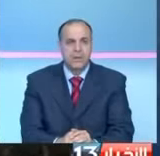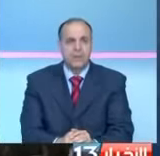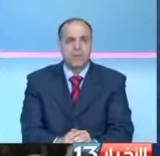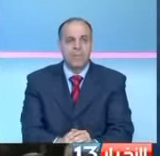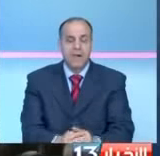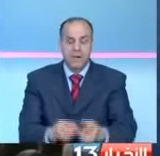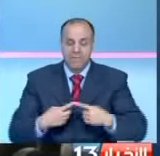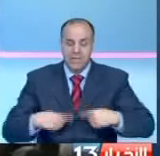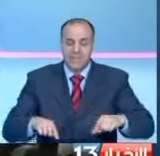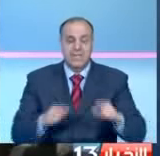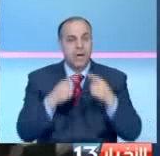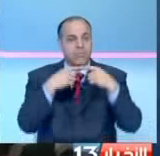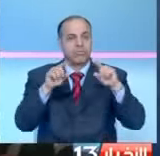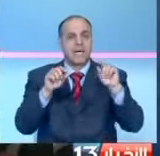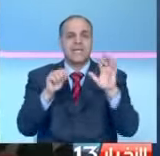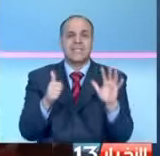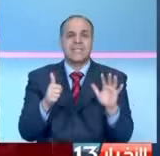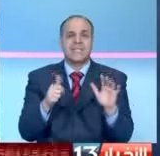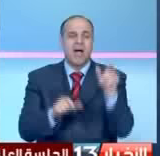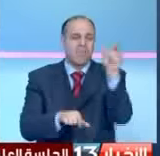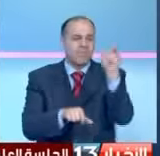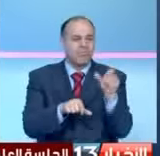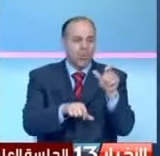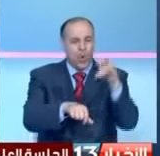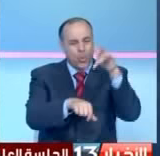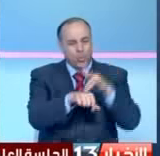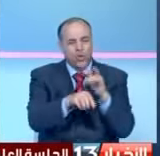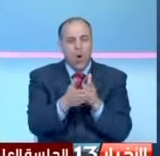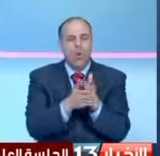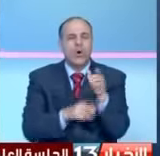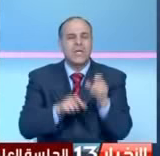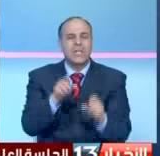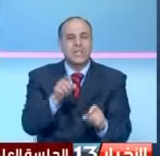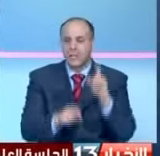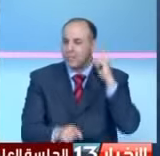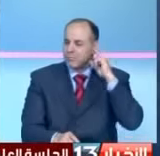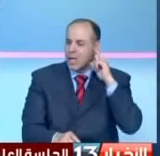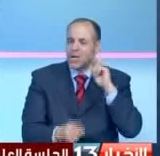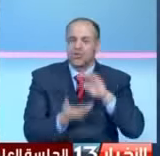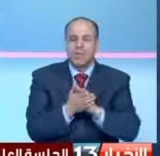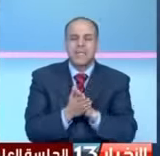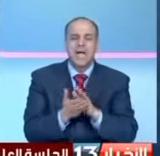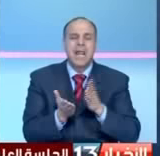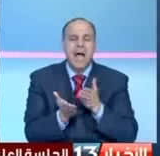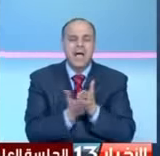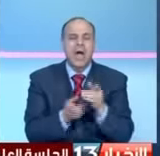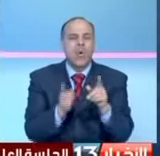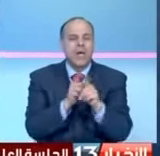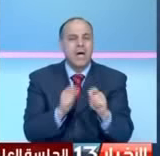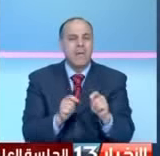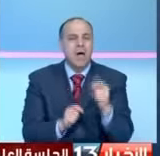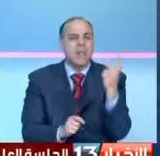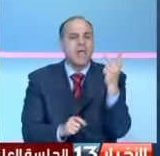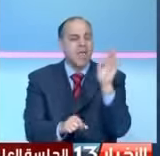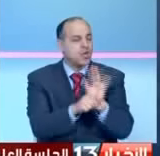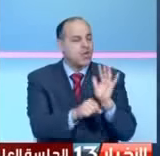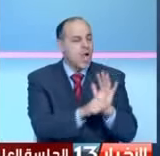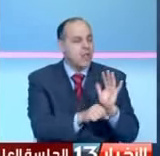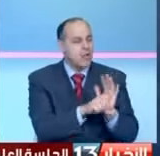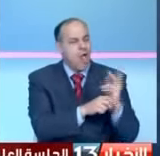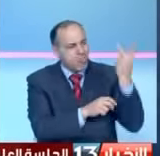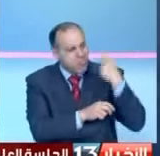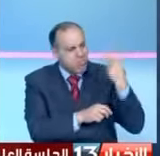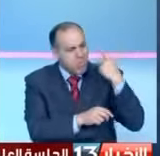في الجلسة العلنية السادسة لضحايا انتهاكات حقوق الإنسان استمعت هيئة الحقيقة والكرامة لثلاث شهادات تعرضوا